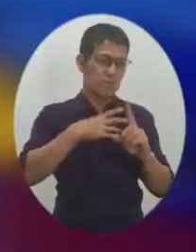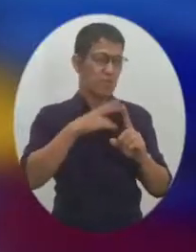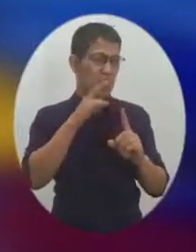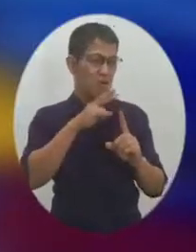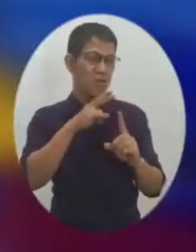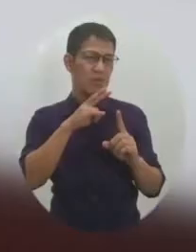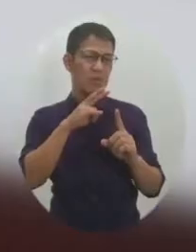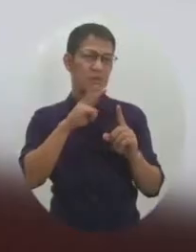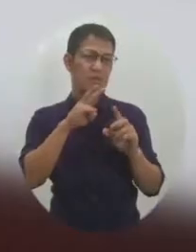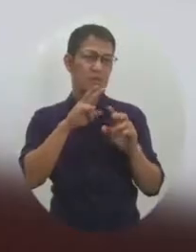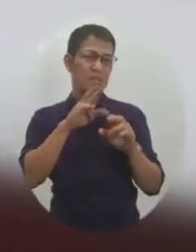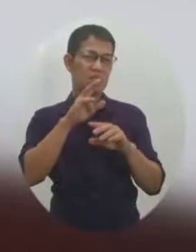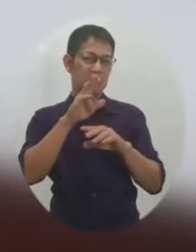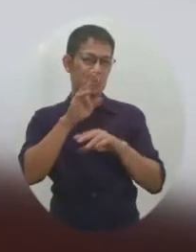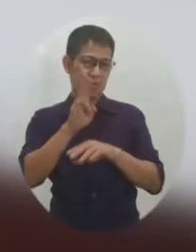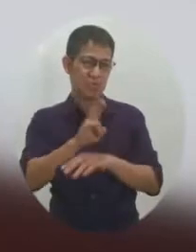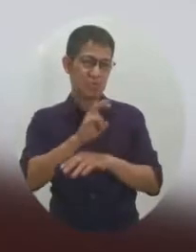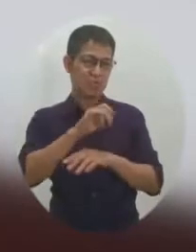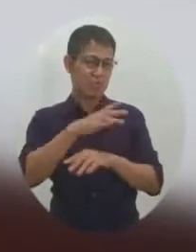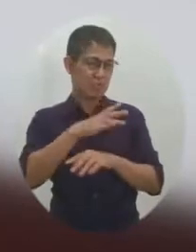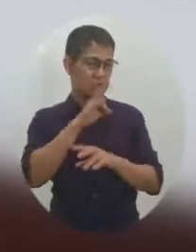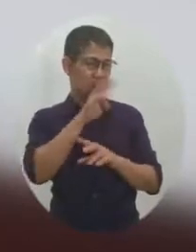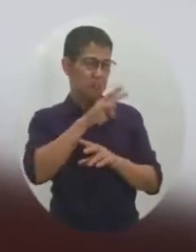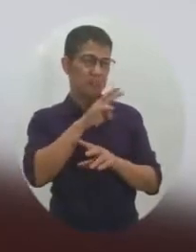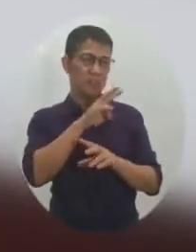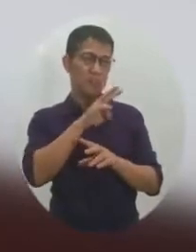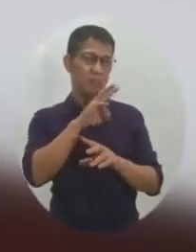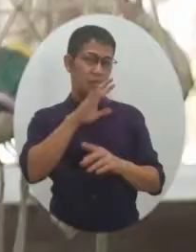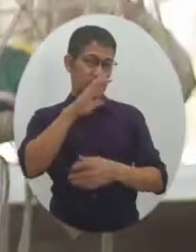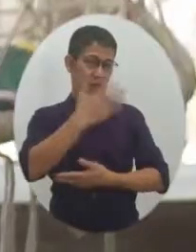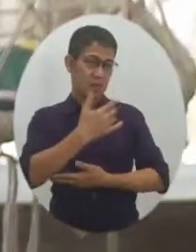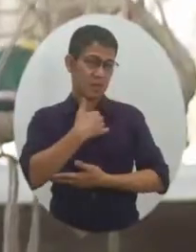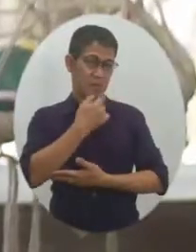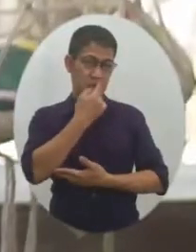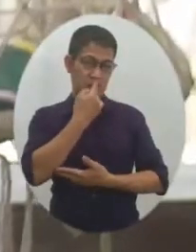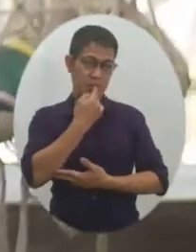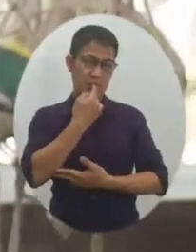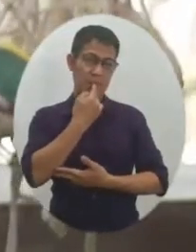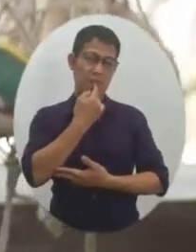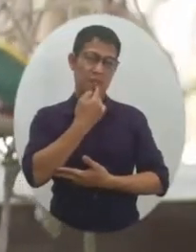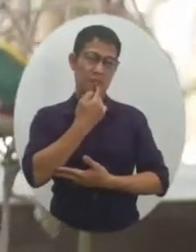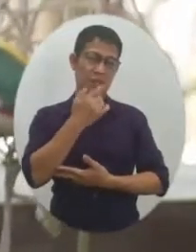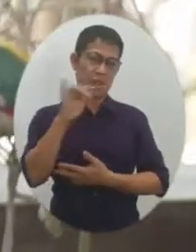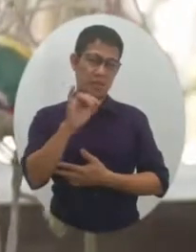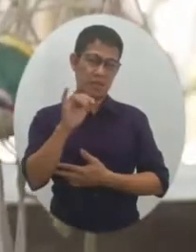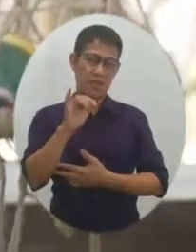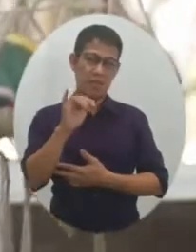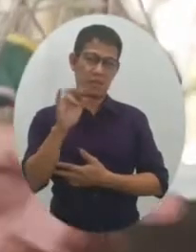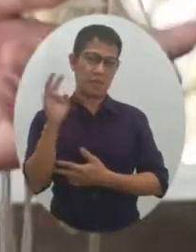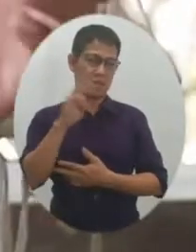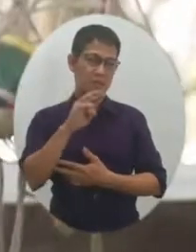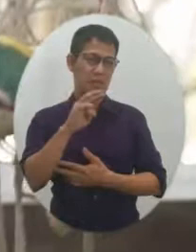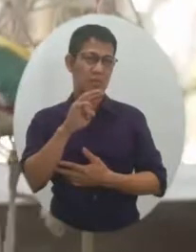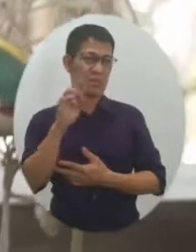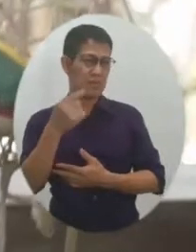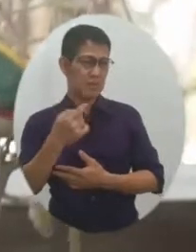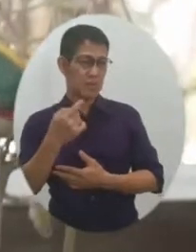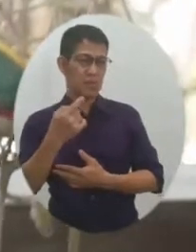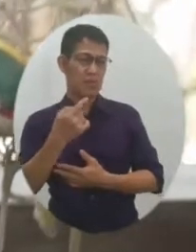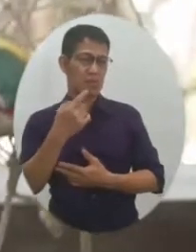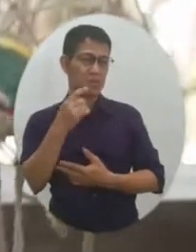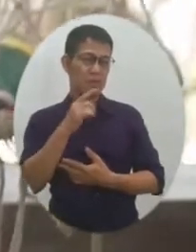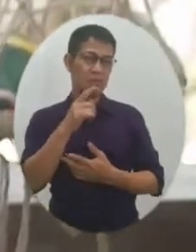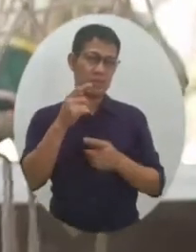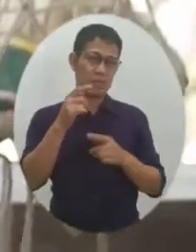padalawang buwan, yun, parang nasanay na po kami na parang normal na lang po na kahit makita namin ang anak namin ganyan, mga tulad ng mga kapatid ko, siyempre